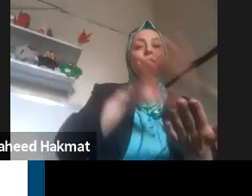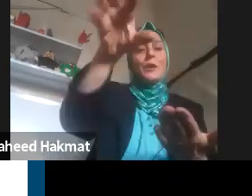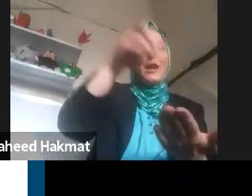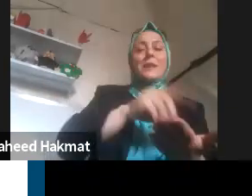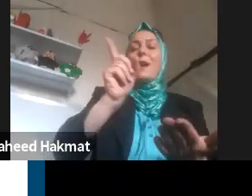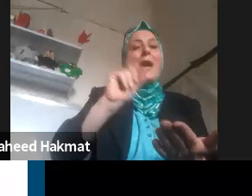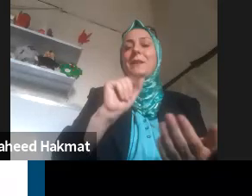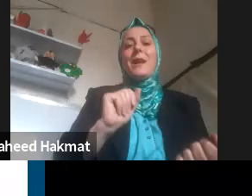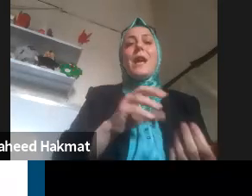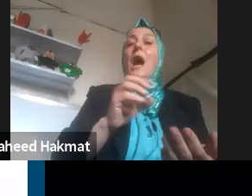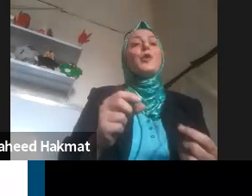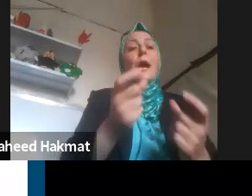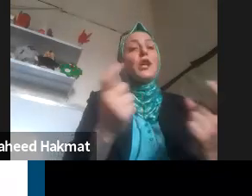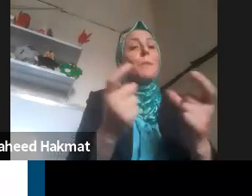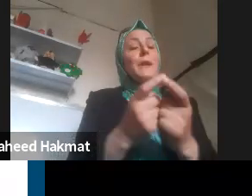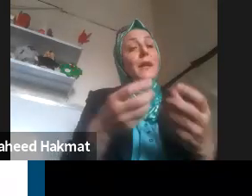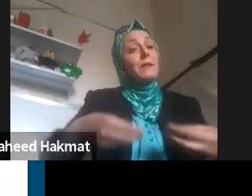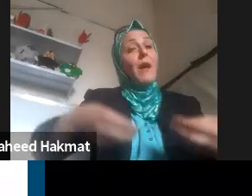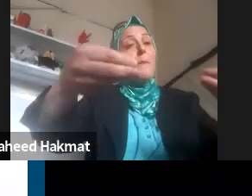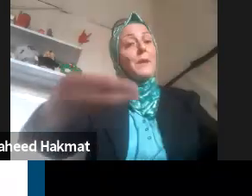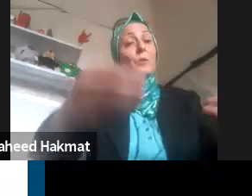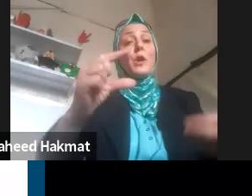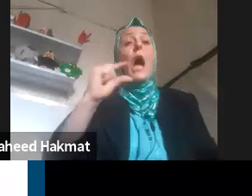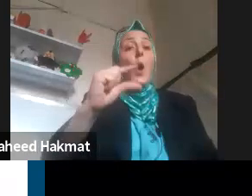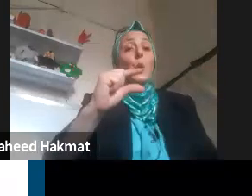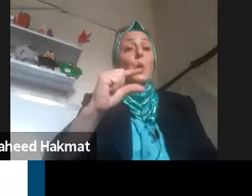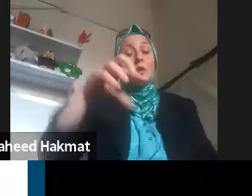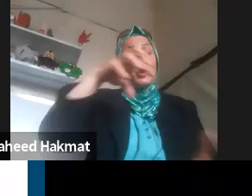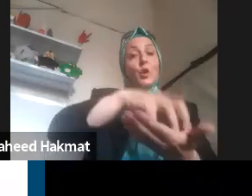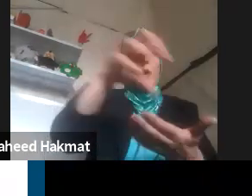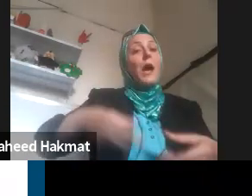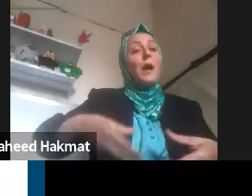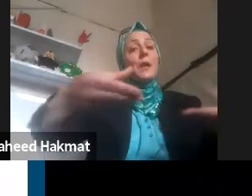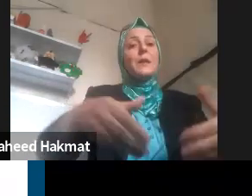عم بتقدمها أو يلي الدول عم تقدر تقدمها.